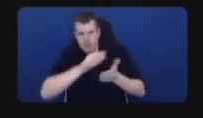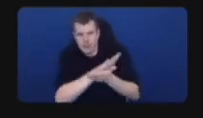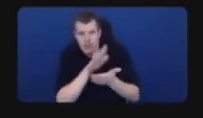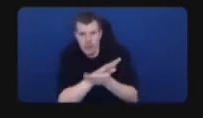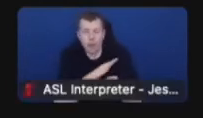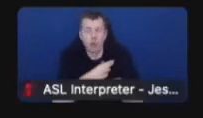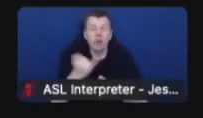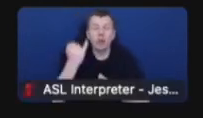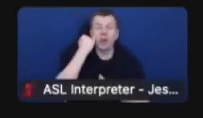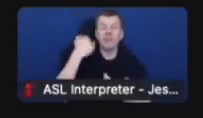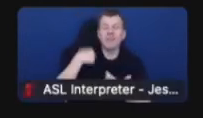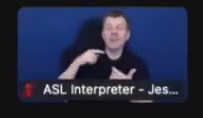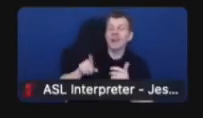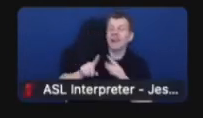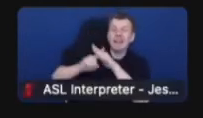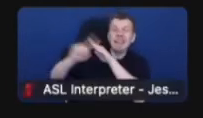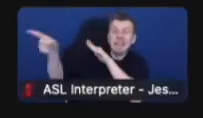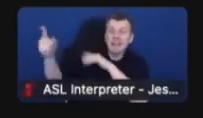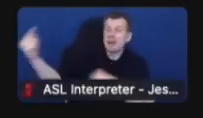我本人是谁。